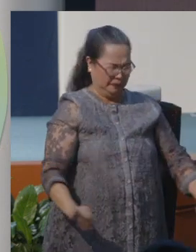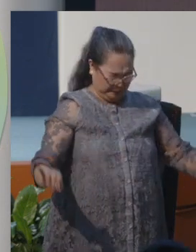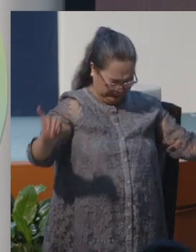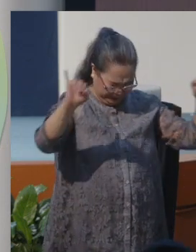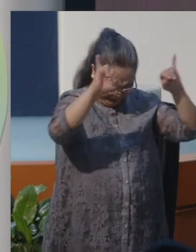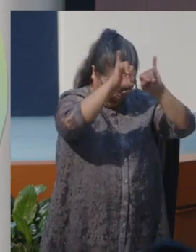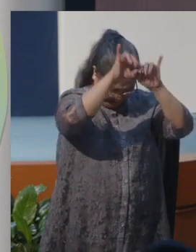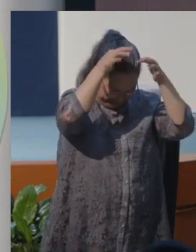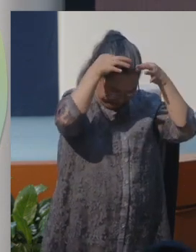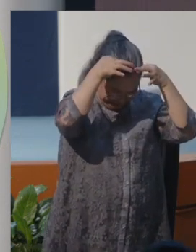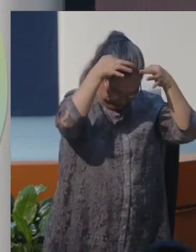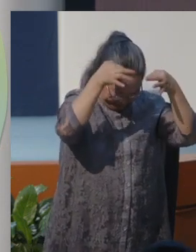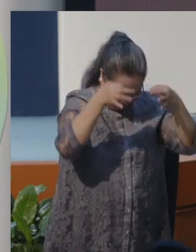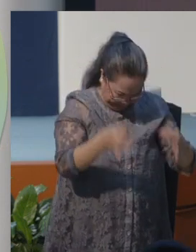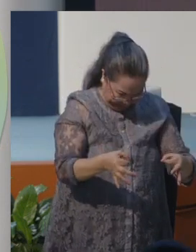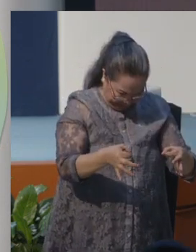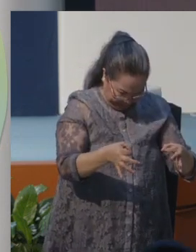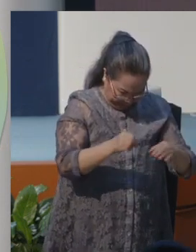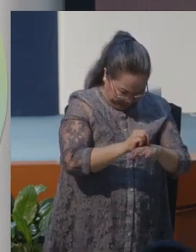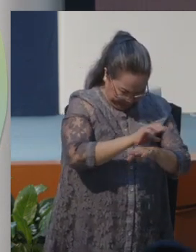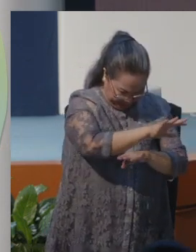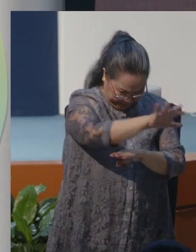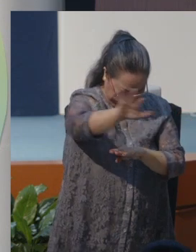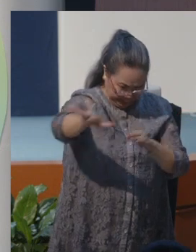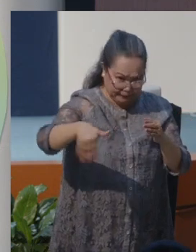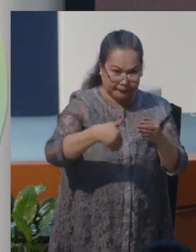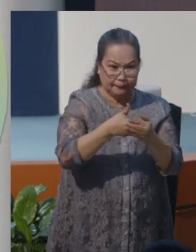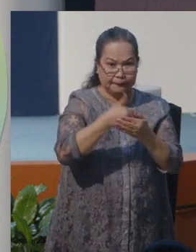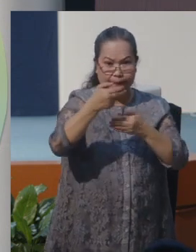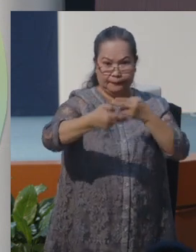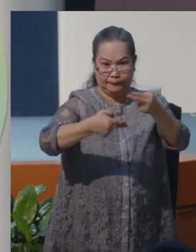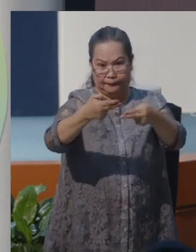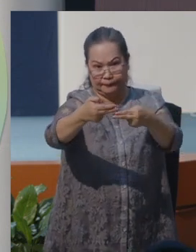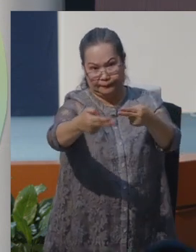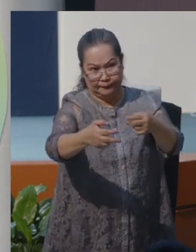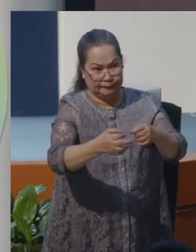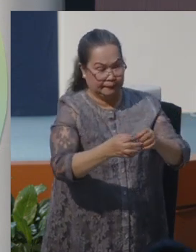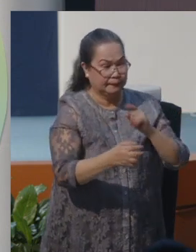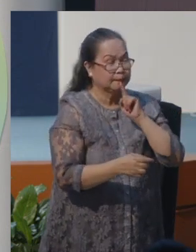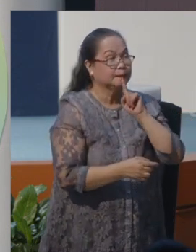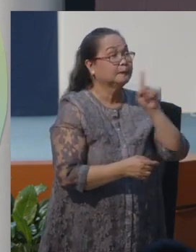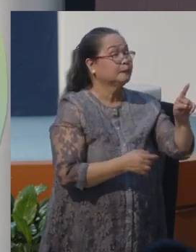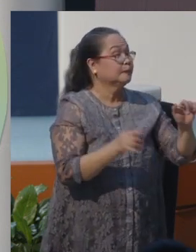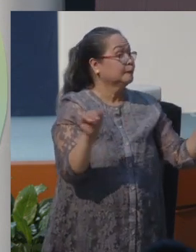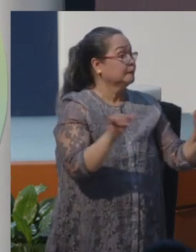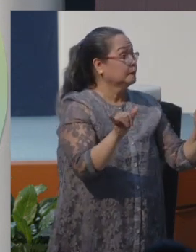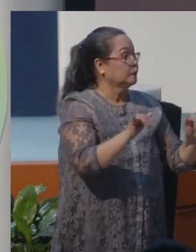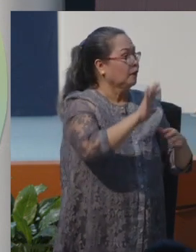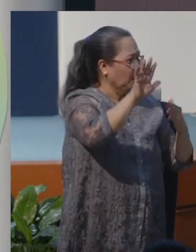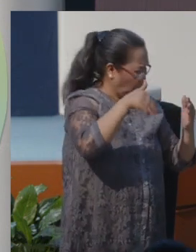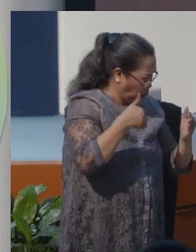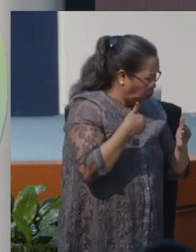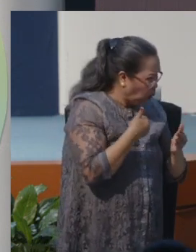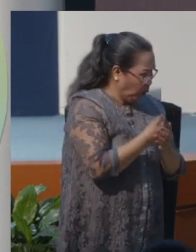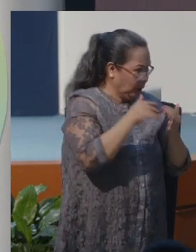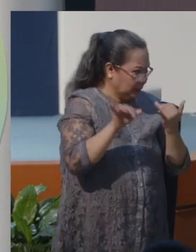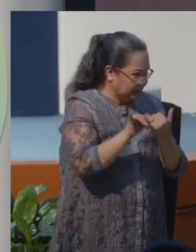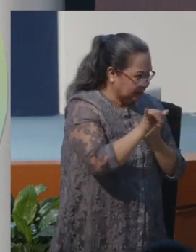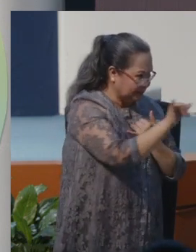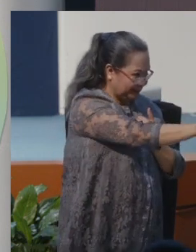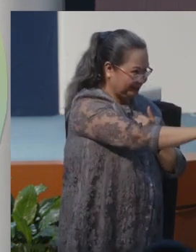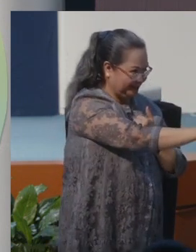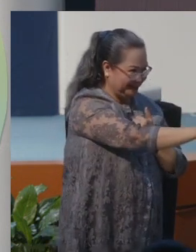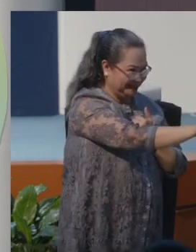desisyon na mag-aapekto ng buong kasaysayan at palagay ko, buong eternidad.